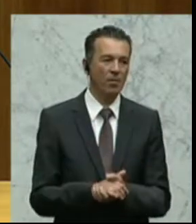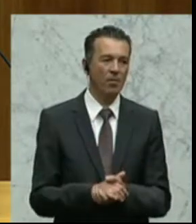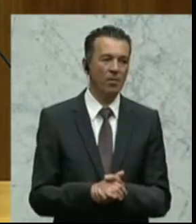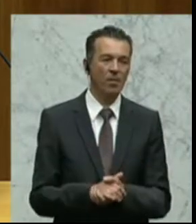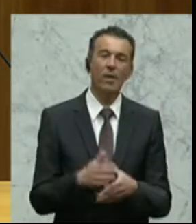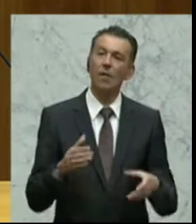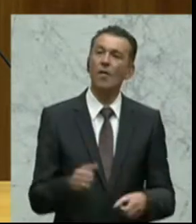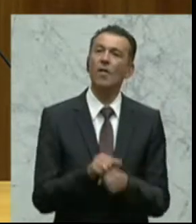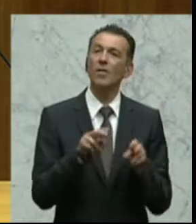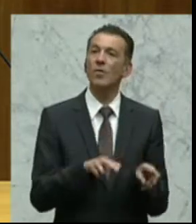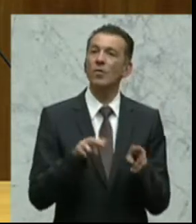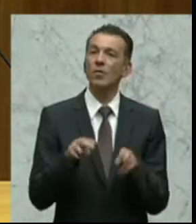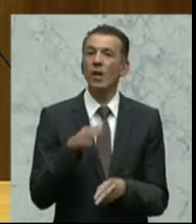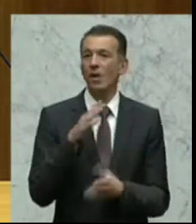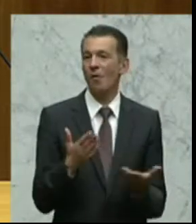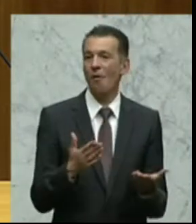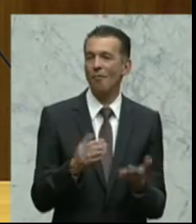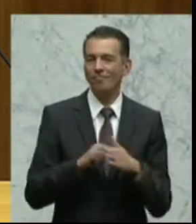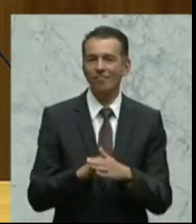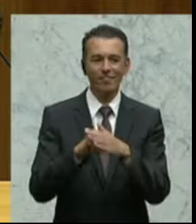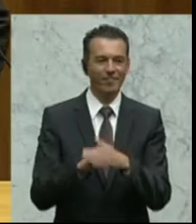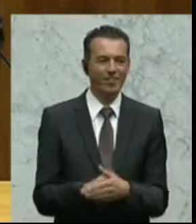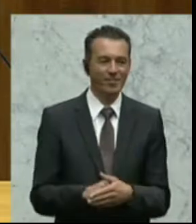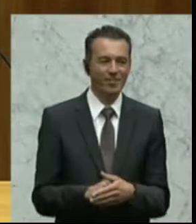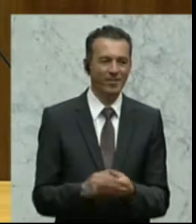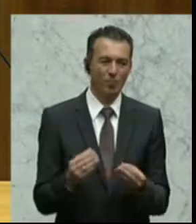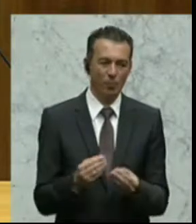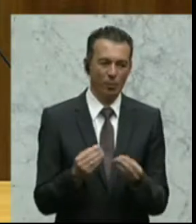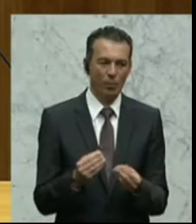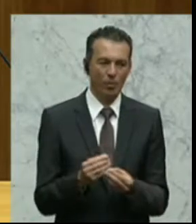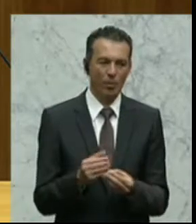Verfassungsgerichtshof einen Gefallen getan, den ich durchaus auch begrüße. Aber das war nicht das